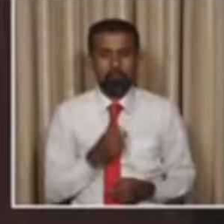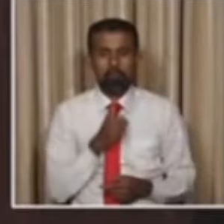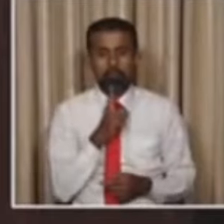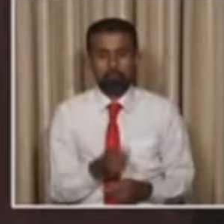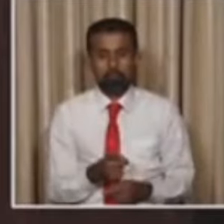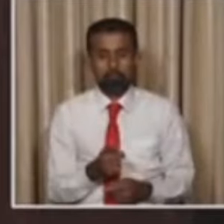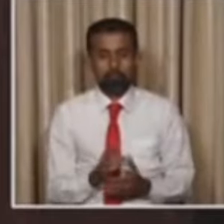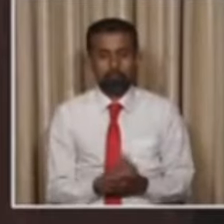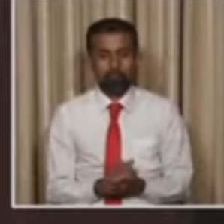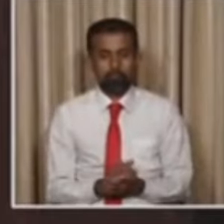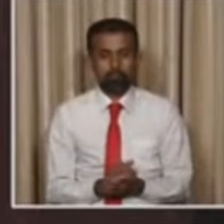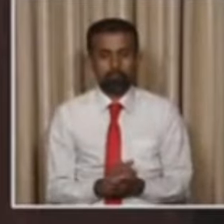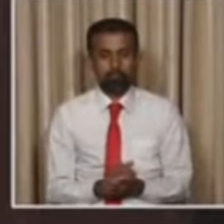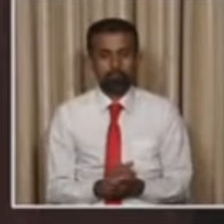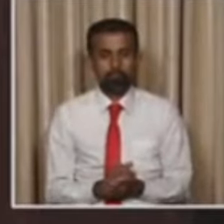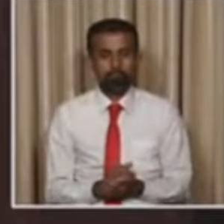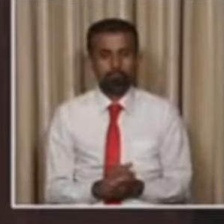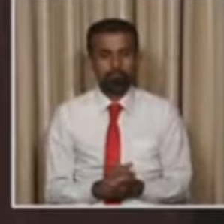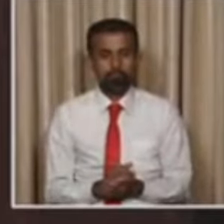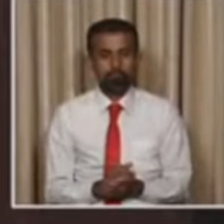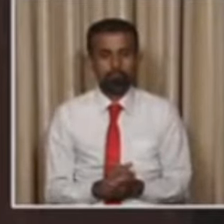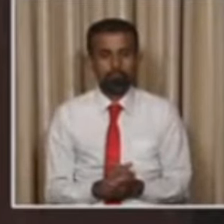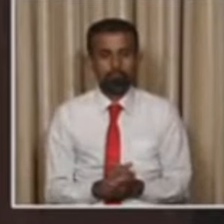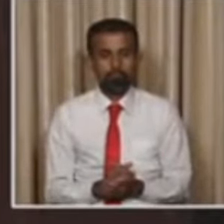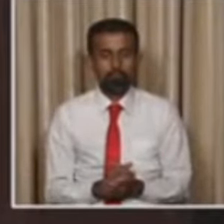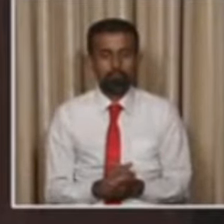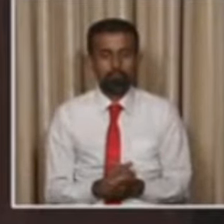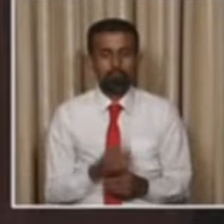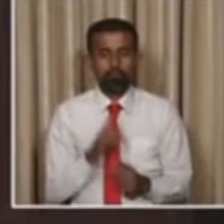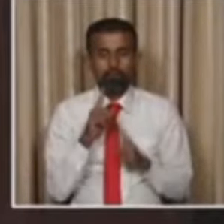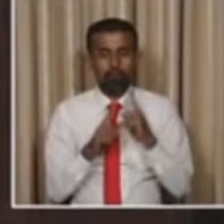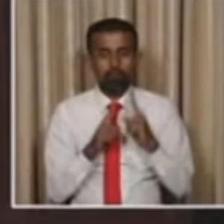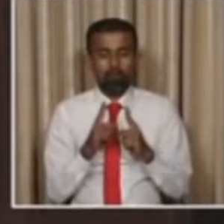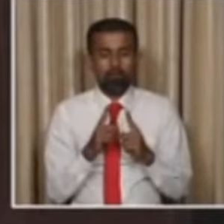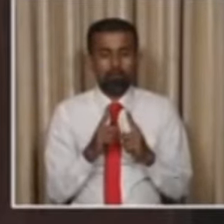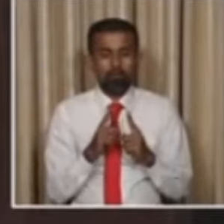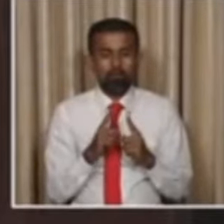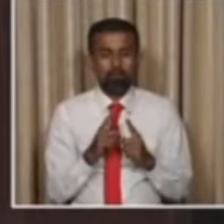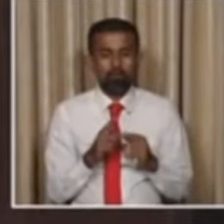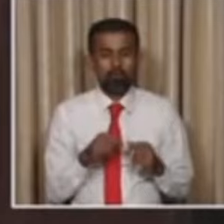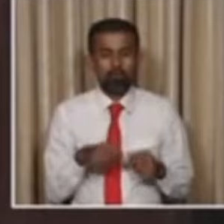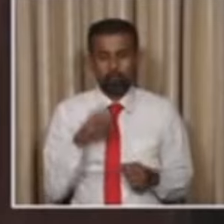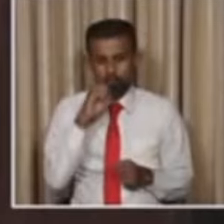කාරණේ අපි කියන නිසා අනිත් පැත්තෙන් මේ කාරණා ගැන කතා කරපු බොහෝ කරු අනිත් පැත්තේ උදේ අද